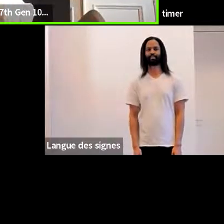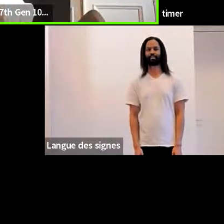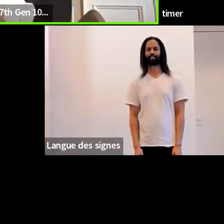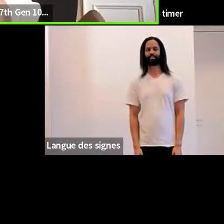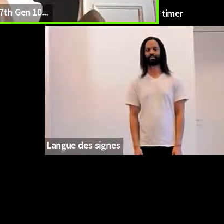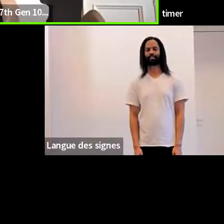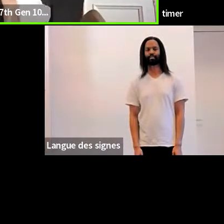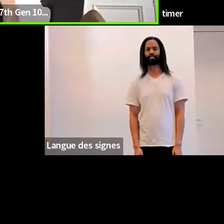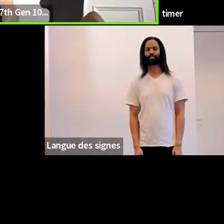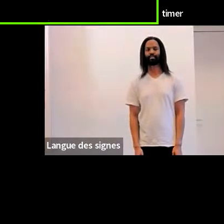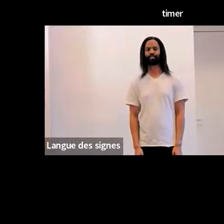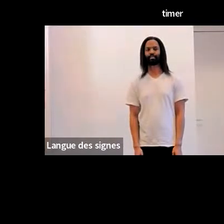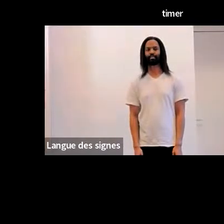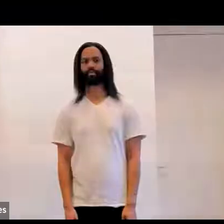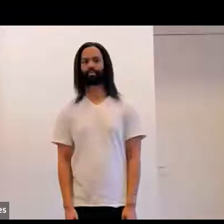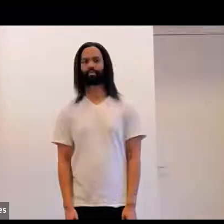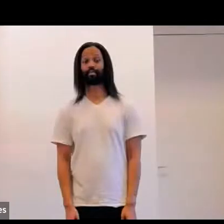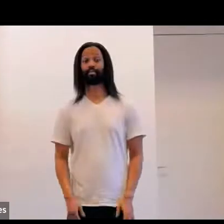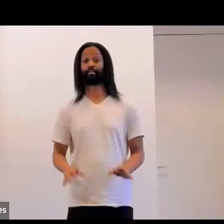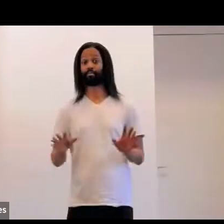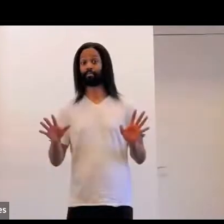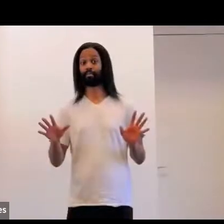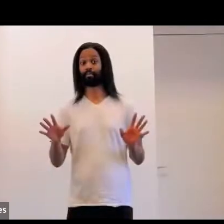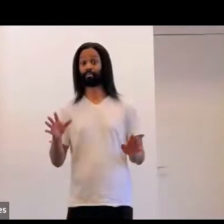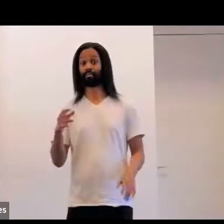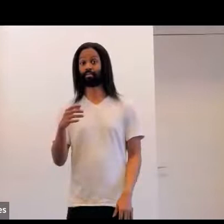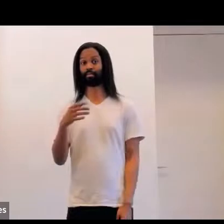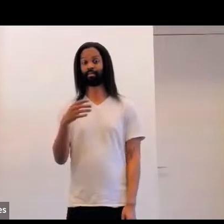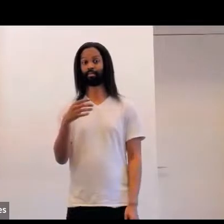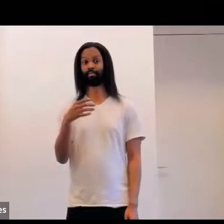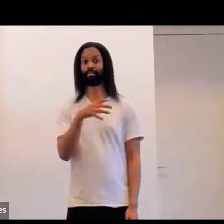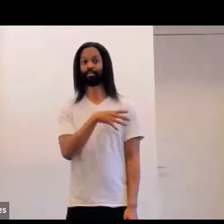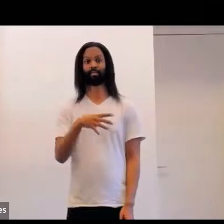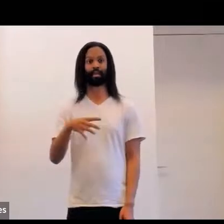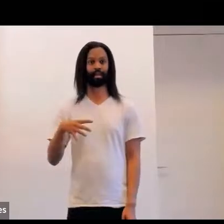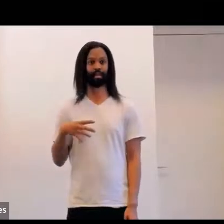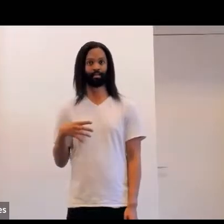Alors, est-ce que Nadège Nicolas est de retour parmi nous ?